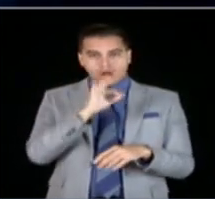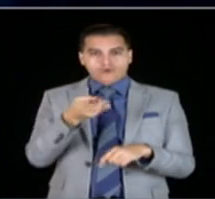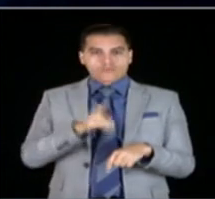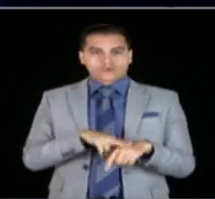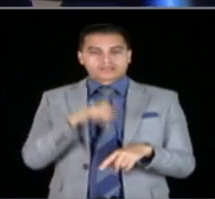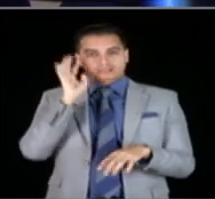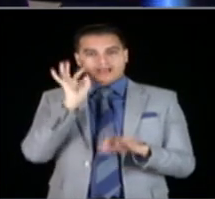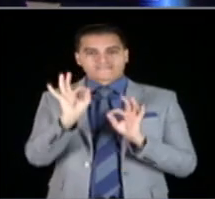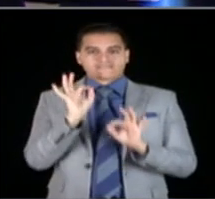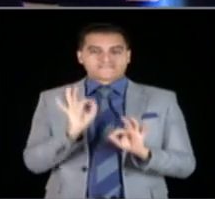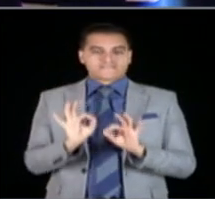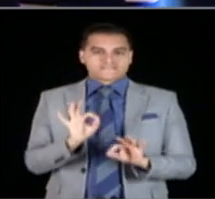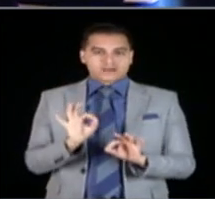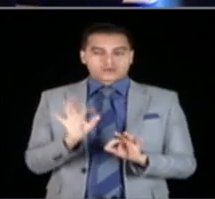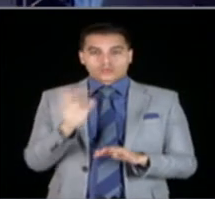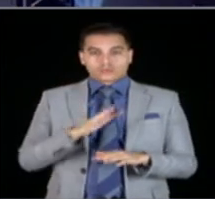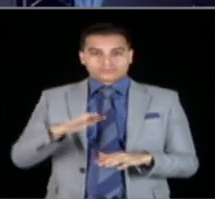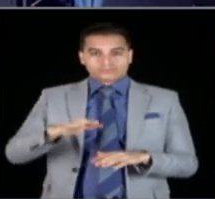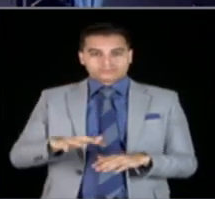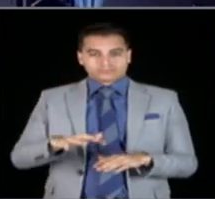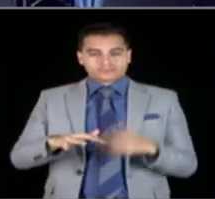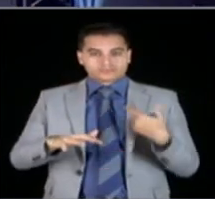البديهة. إيدينا على البزر.